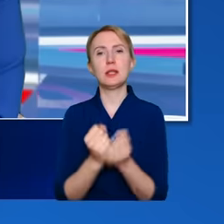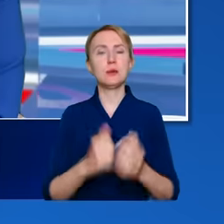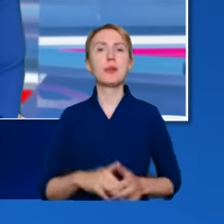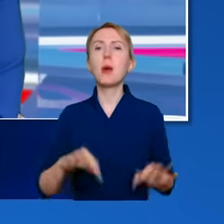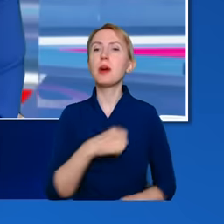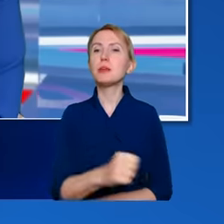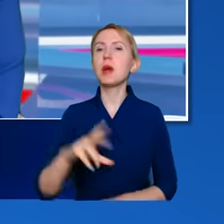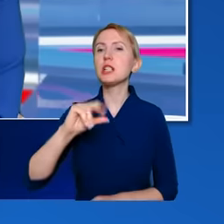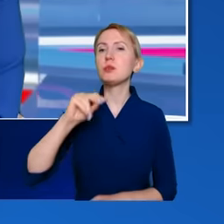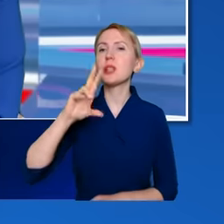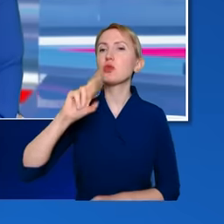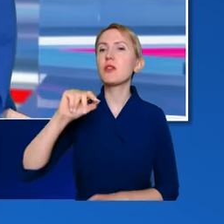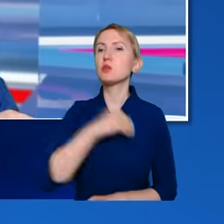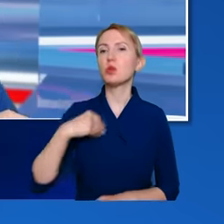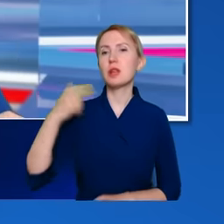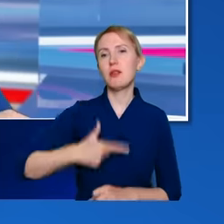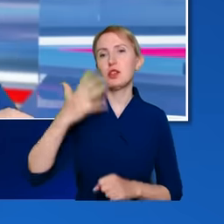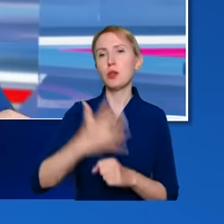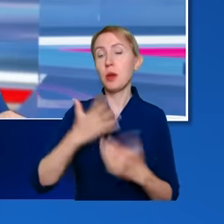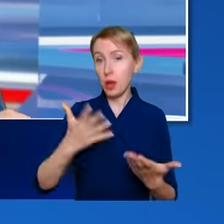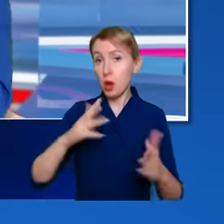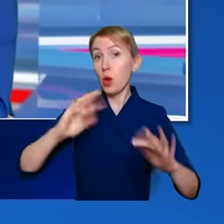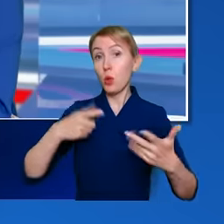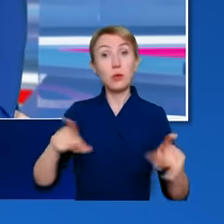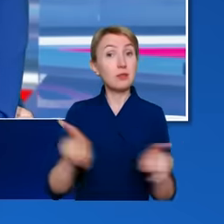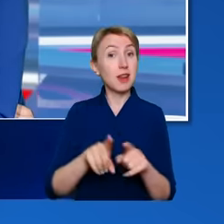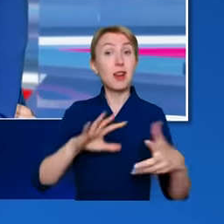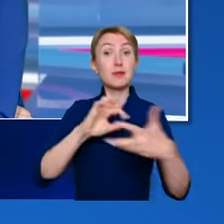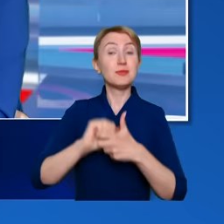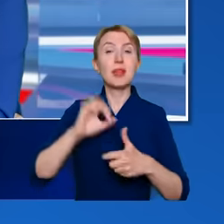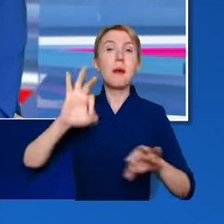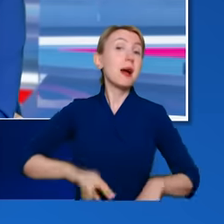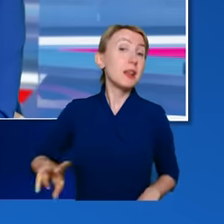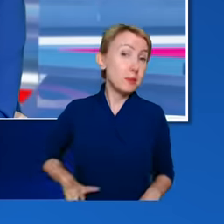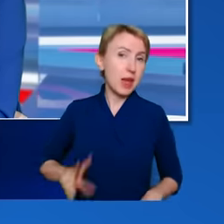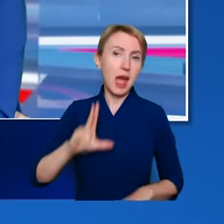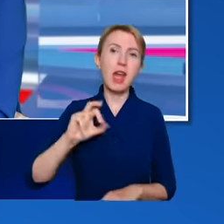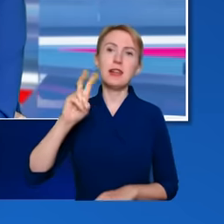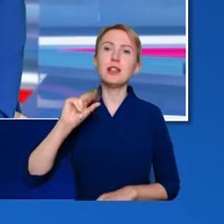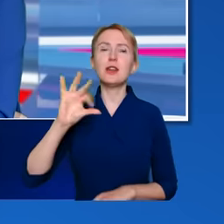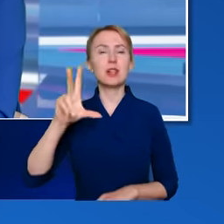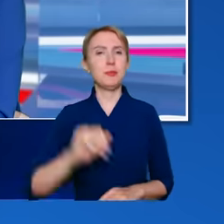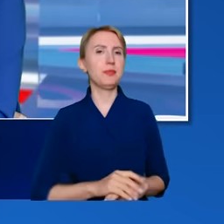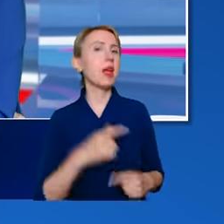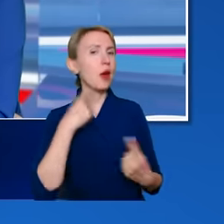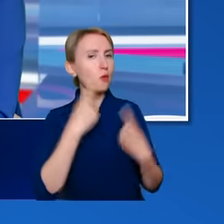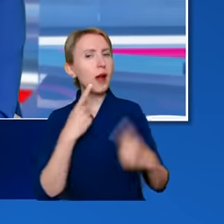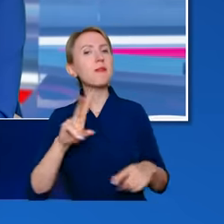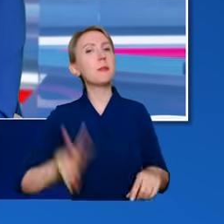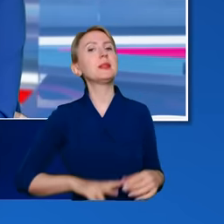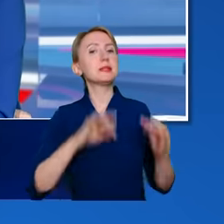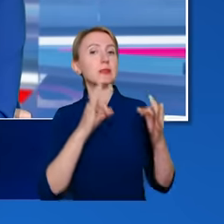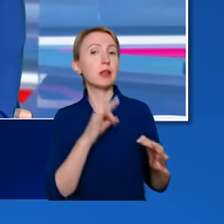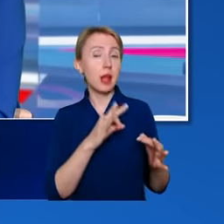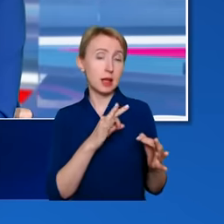poseł Elżbieta Burkiewicz, Polska 2050, czyli ta sama formacja, z której jest pani minister. Tak, dokładnie. I uważam, że w ministerstwie w tej chwili